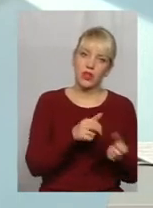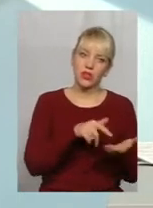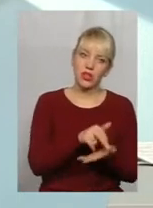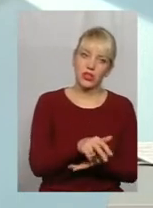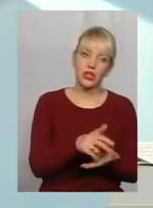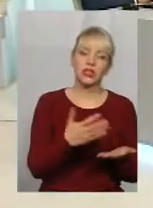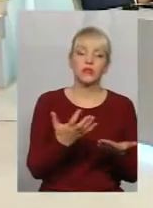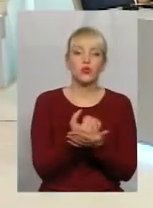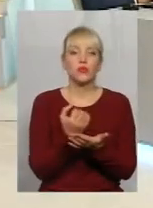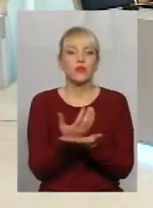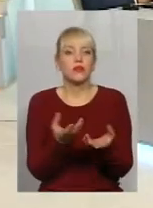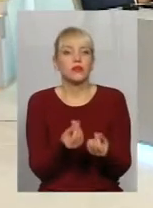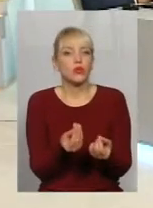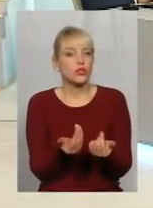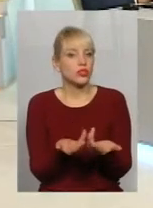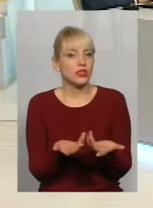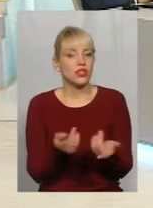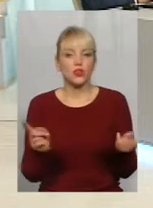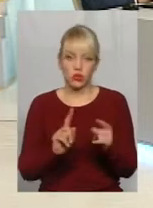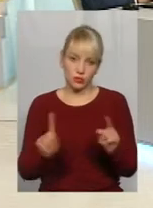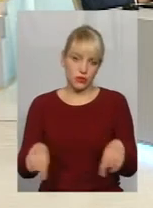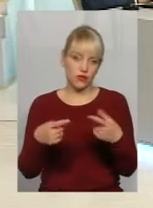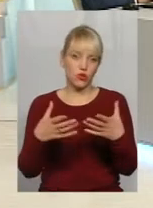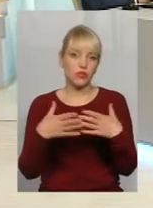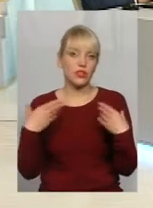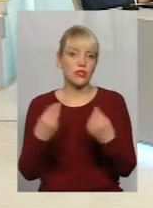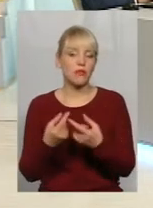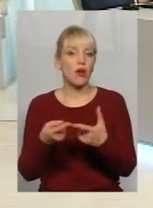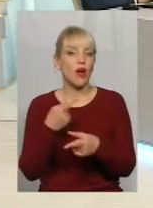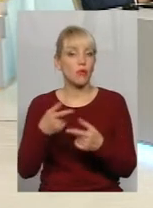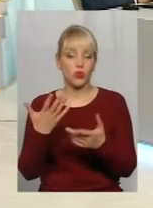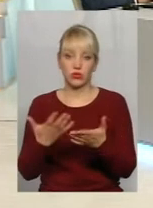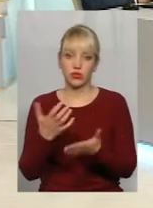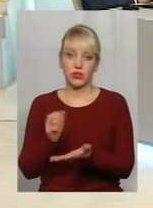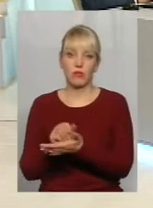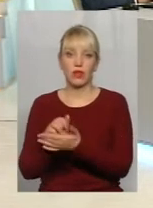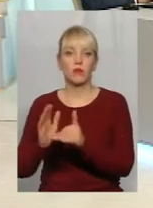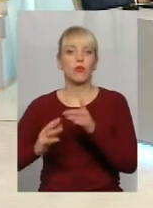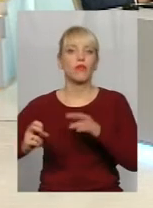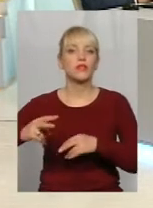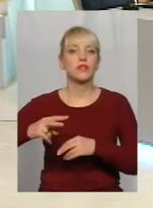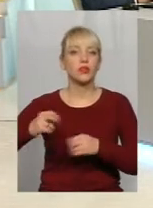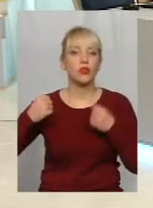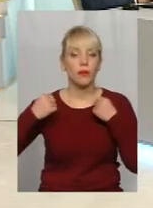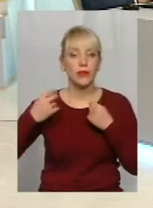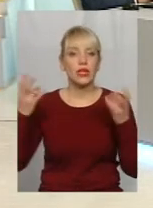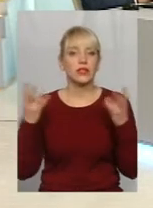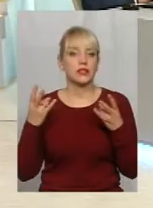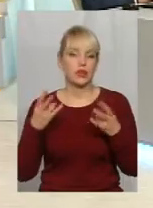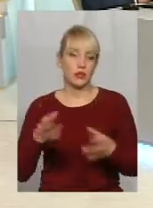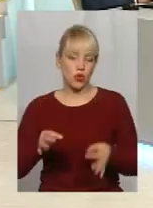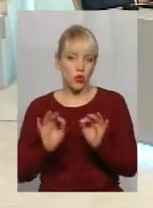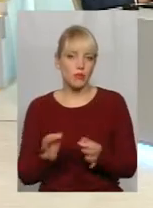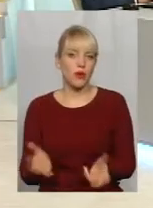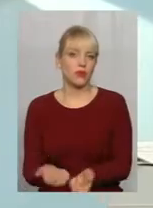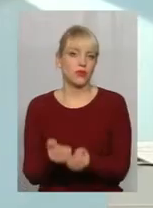здобувати якийсь кошт, щоб створювати сім'ю, або якщо займатися професійно, то треба нормальну підтримку.